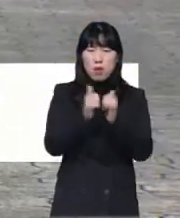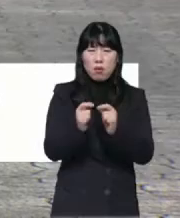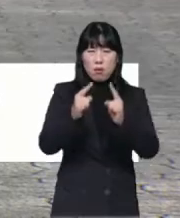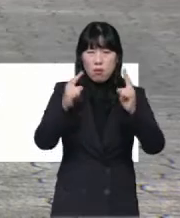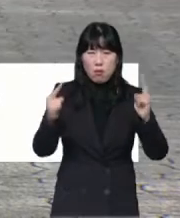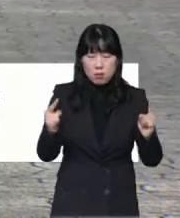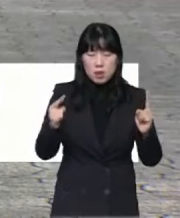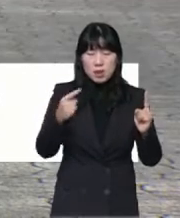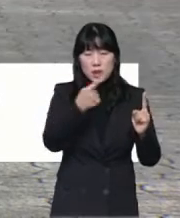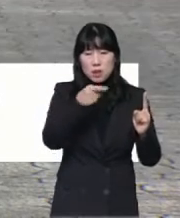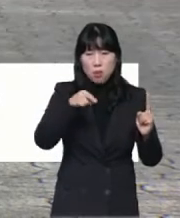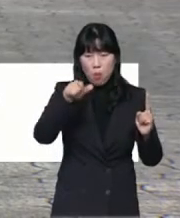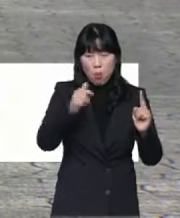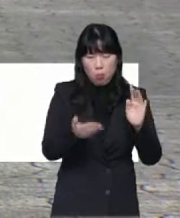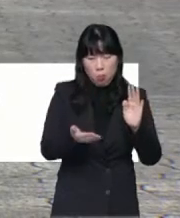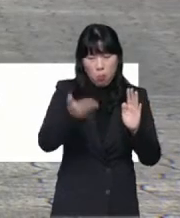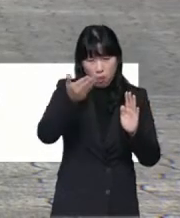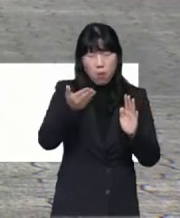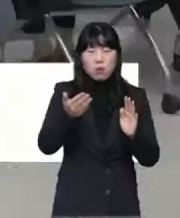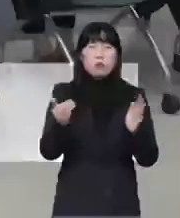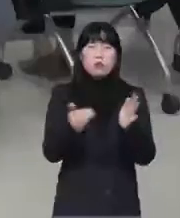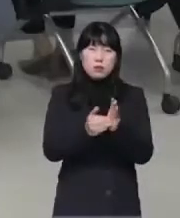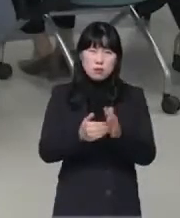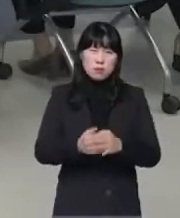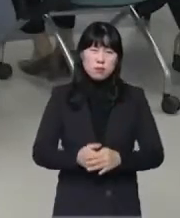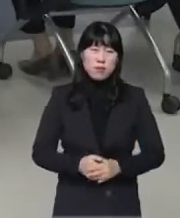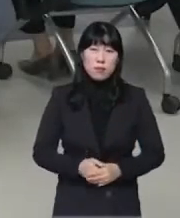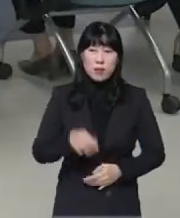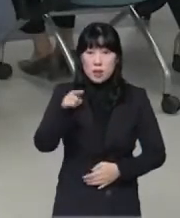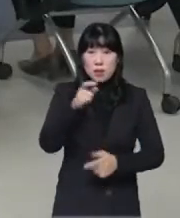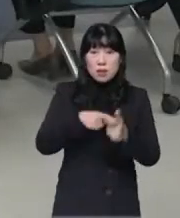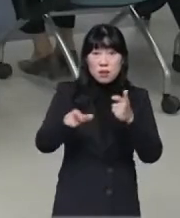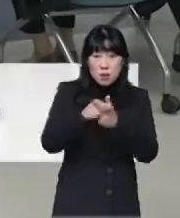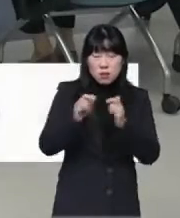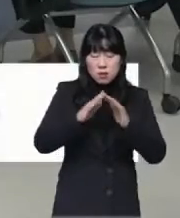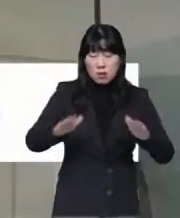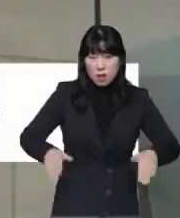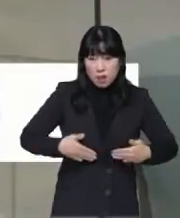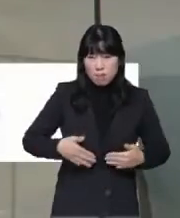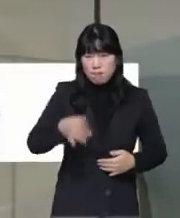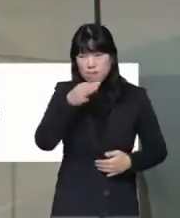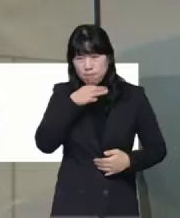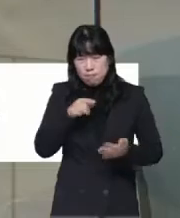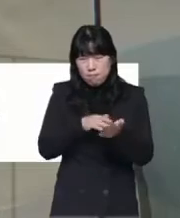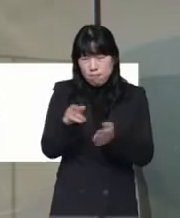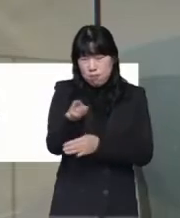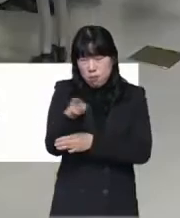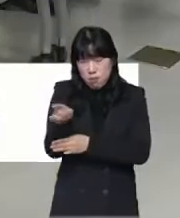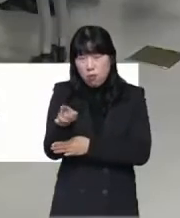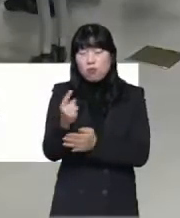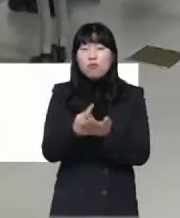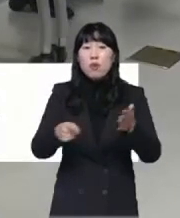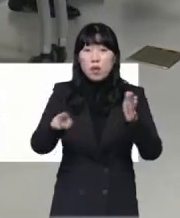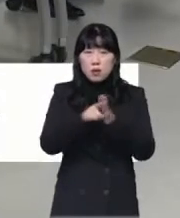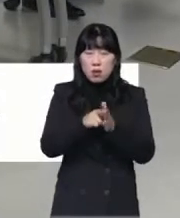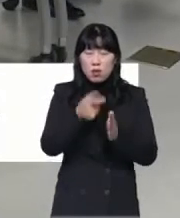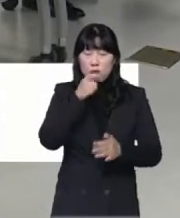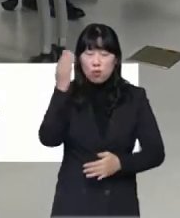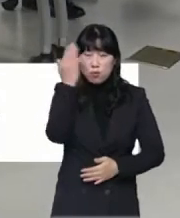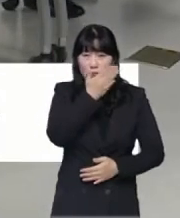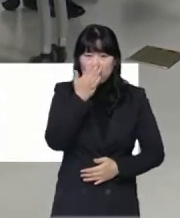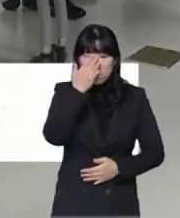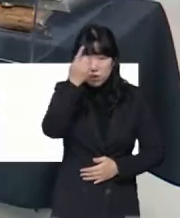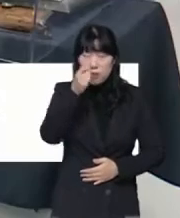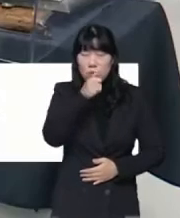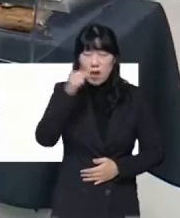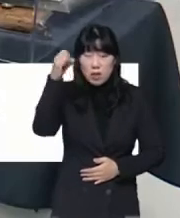거리 독일 1.5 단계 로 격상 했읍니다 여기에 장남 도는 효율적인 방역을 위해 여수 순천 광양 씨와